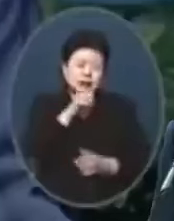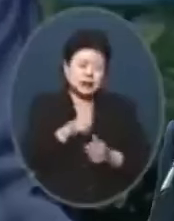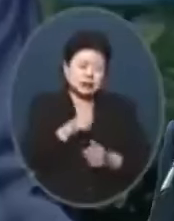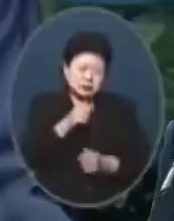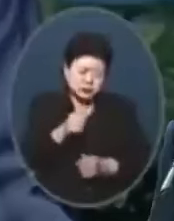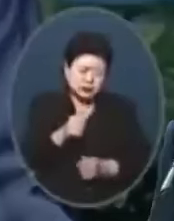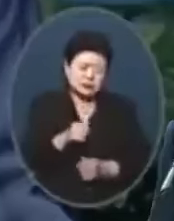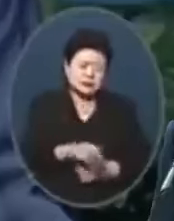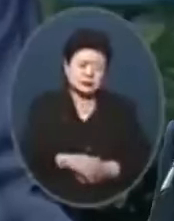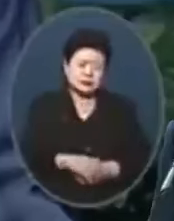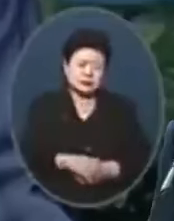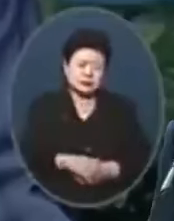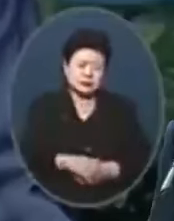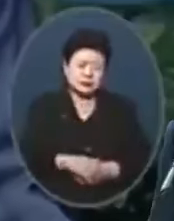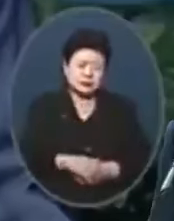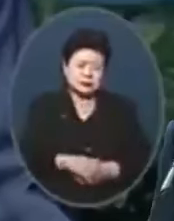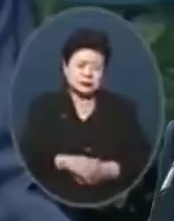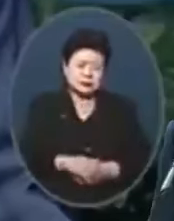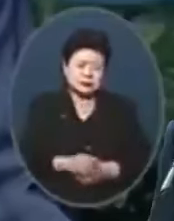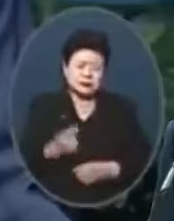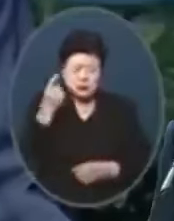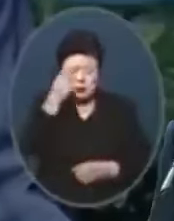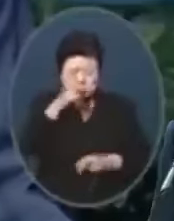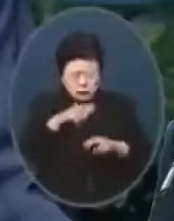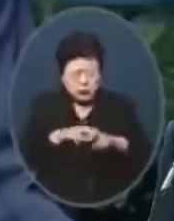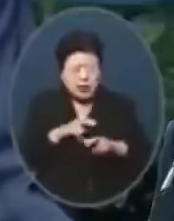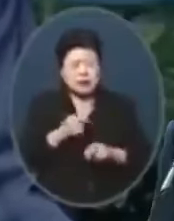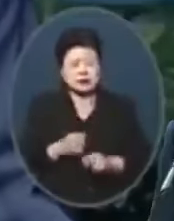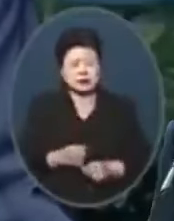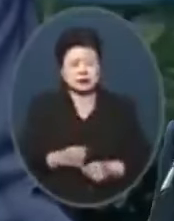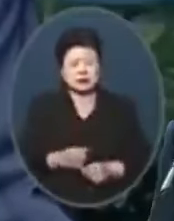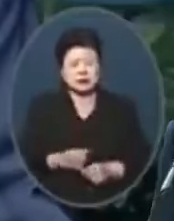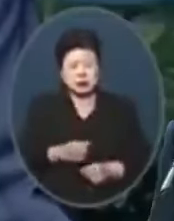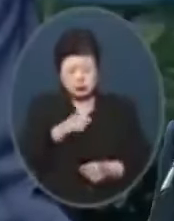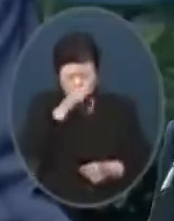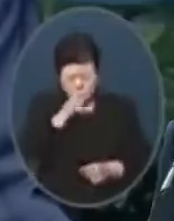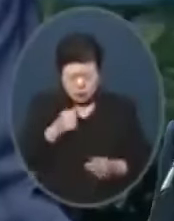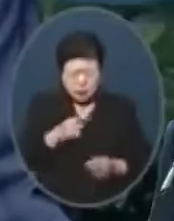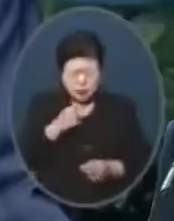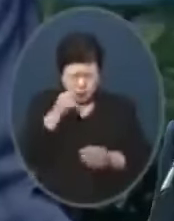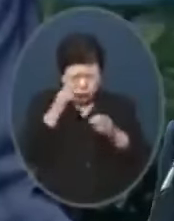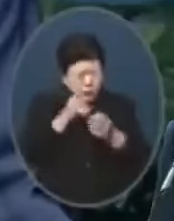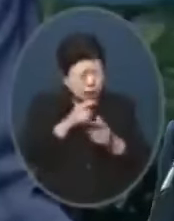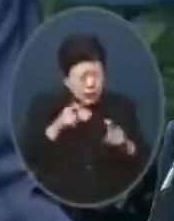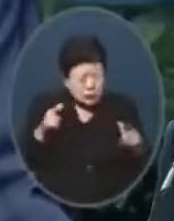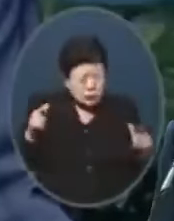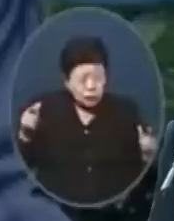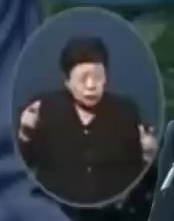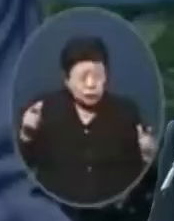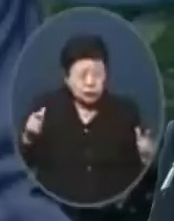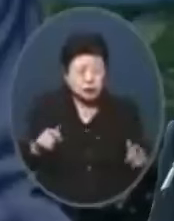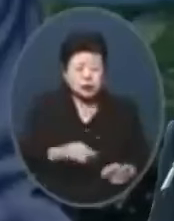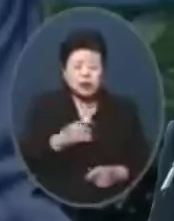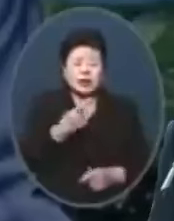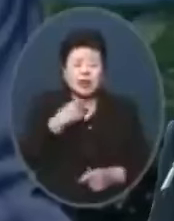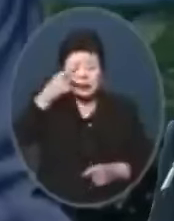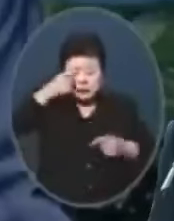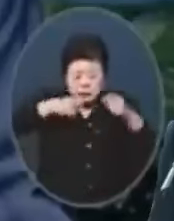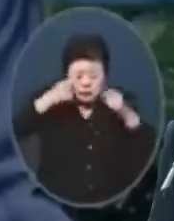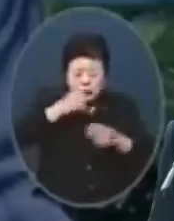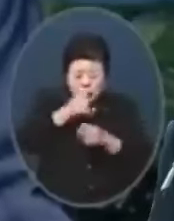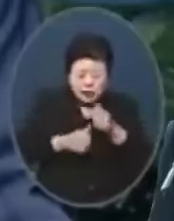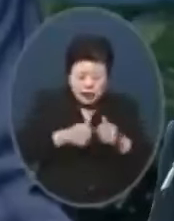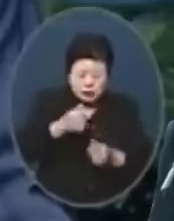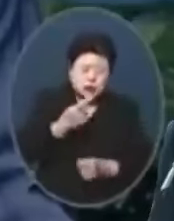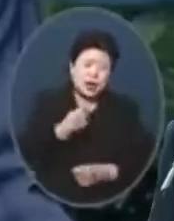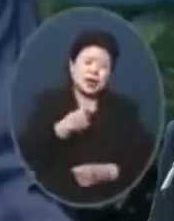하나님은 높은 보좌에 앉아서 좋은 일만 보고 있는 줄 알았다면 우리가 당하는 이 슬픈 일도